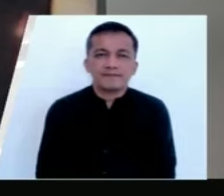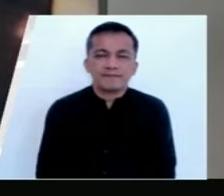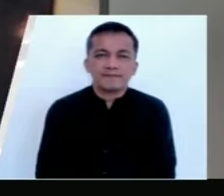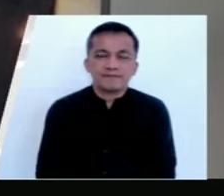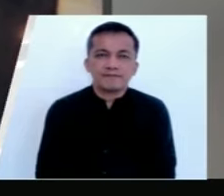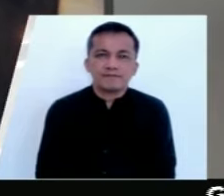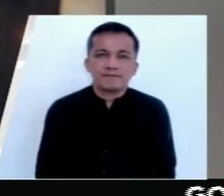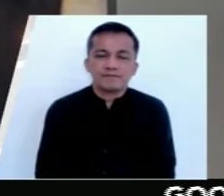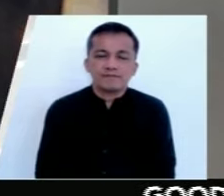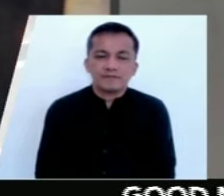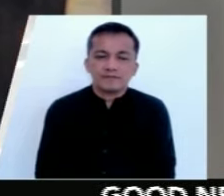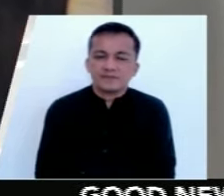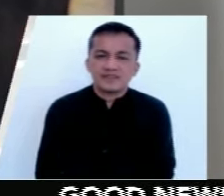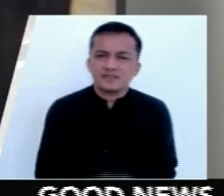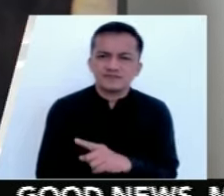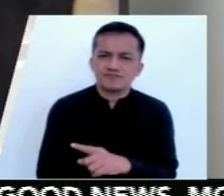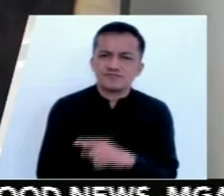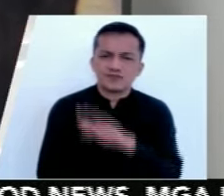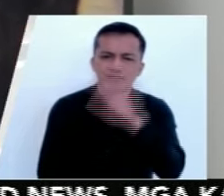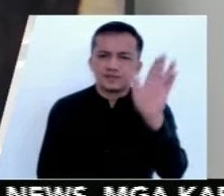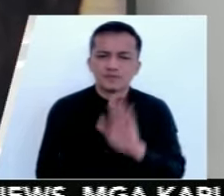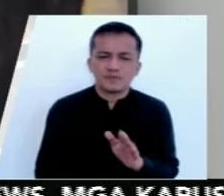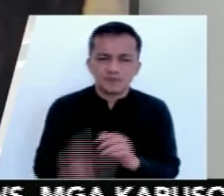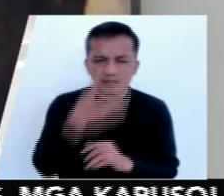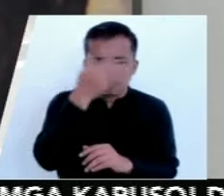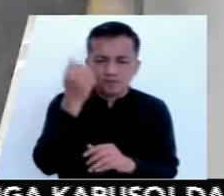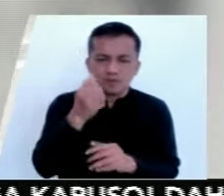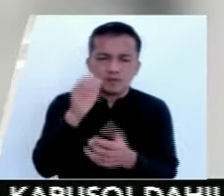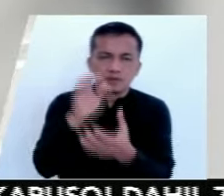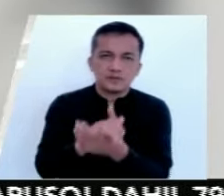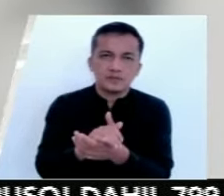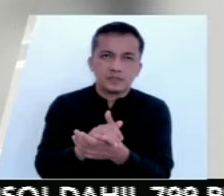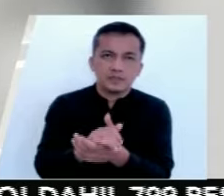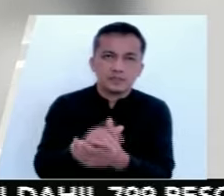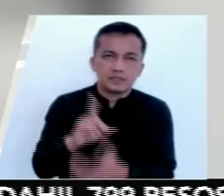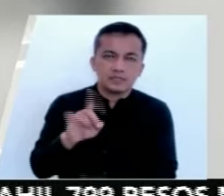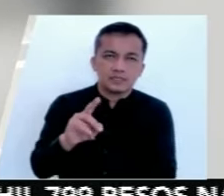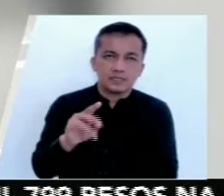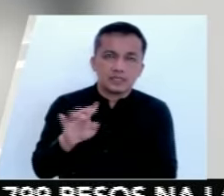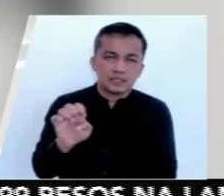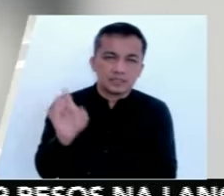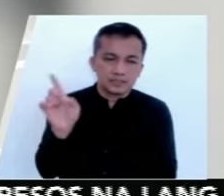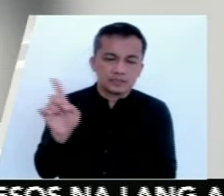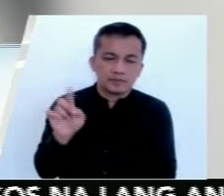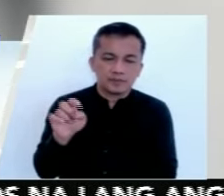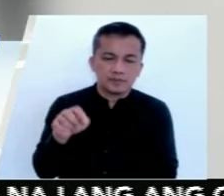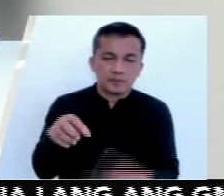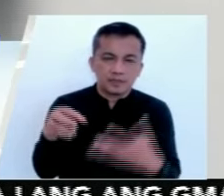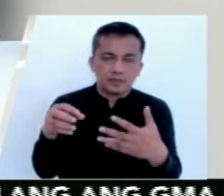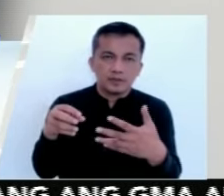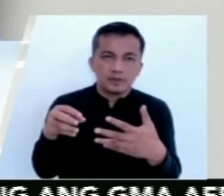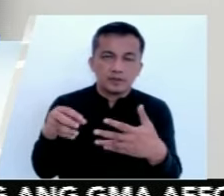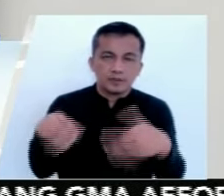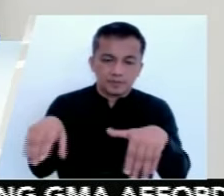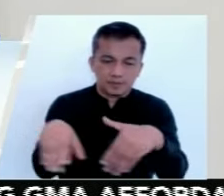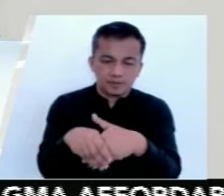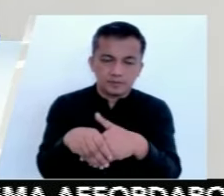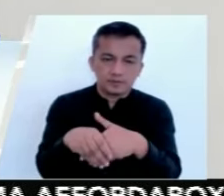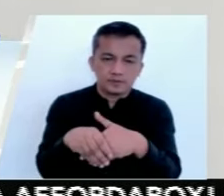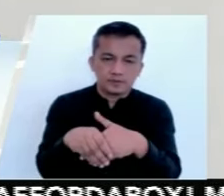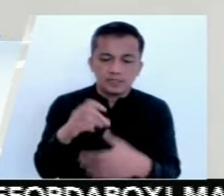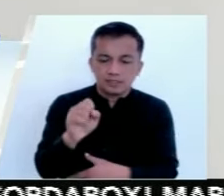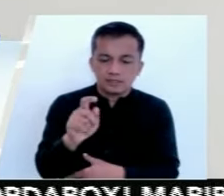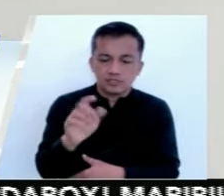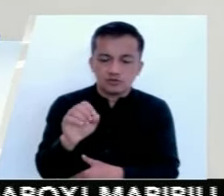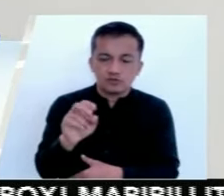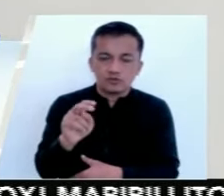Hindi raw kailanman makakalimutan ng mag-asawang delire ang kanilang pag-iisang dibdib sa Santo Niño, Cagayan noong 26 ng